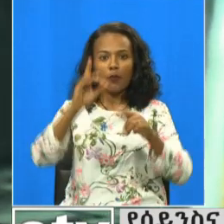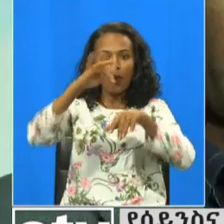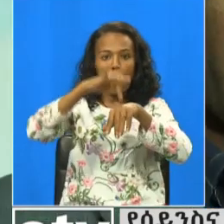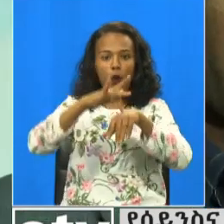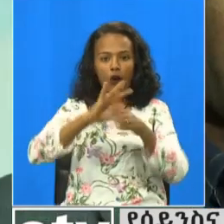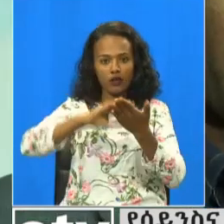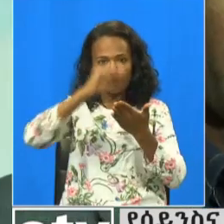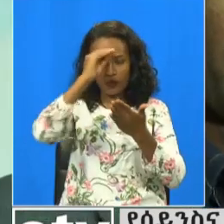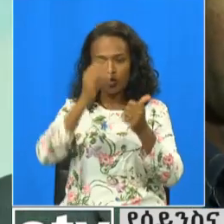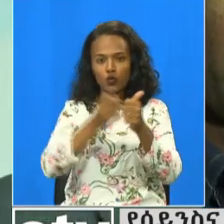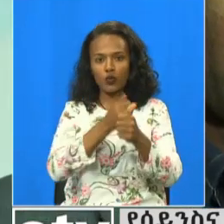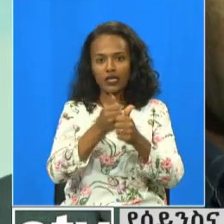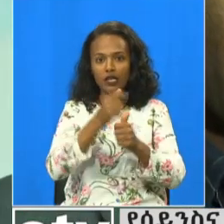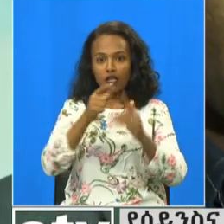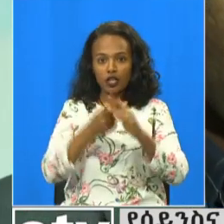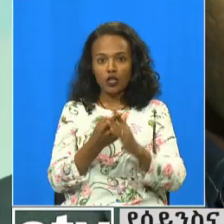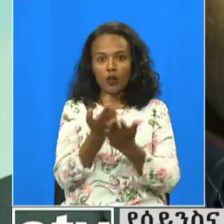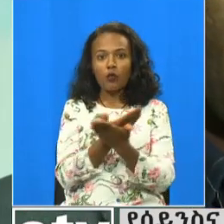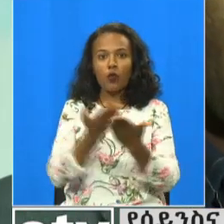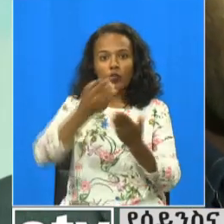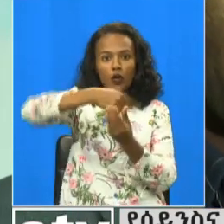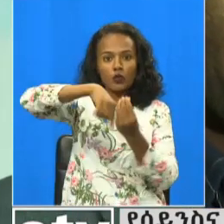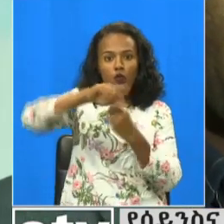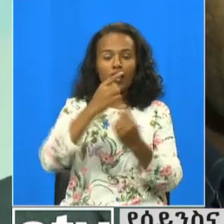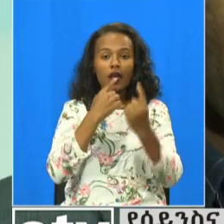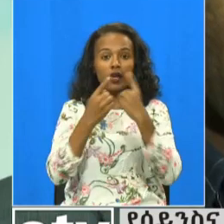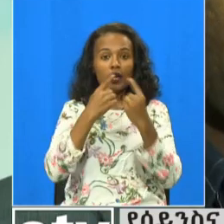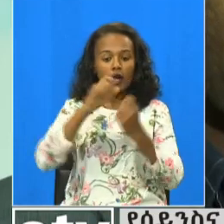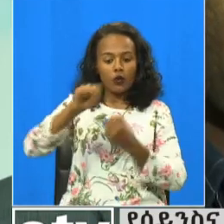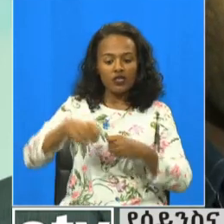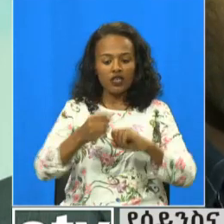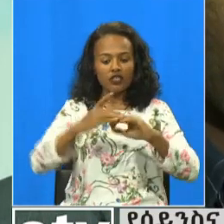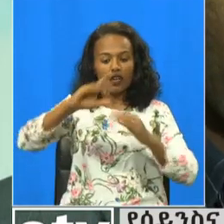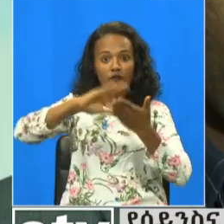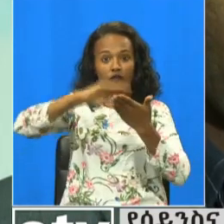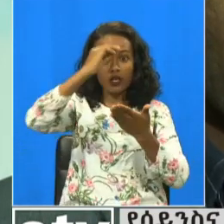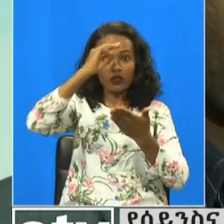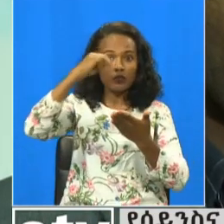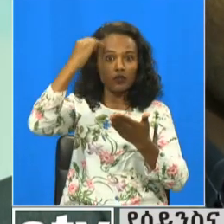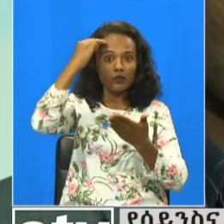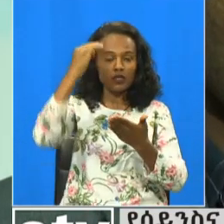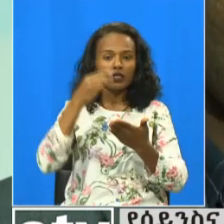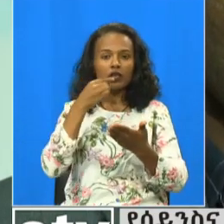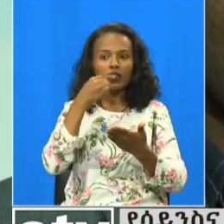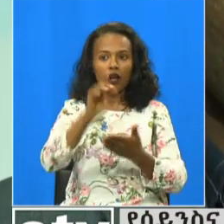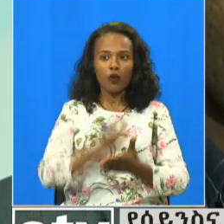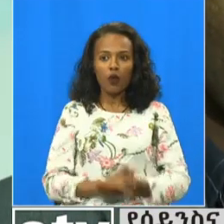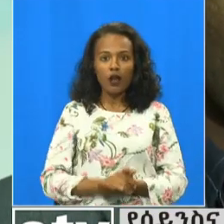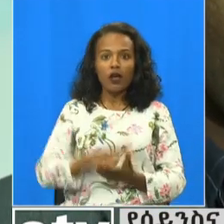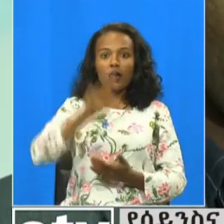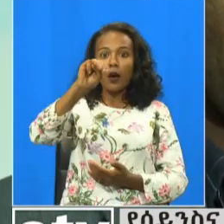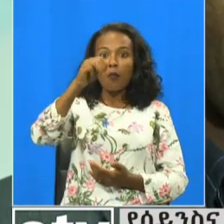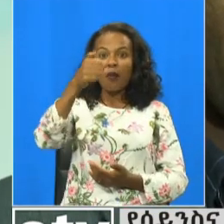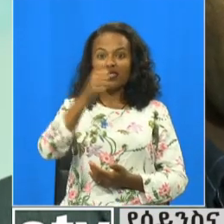ትምህርታቸውን መከታተል እንደጀመሩ በጉዳዩ ዙሪያ ያነጋገርነው የሳይንስና ከፍተኛ ትምህርት ሚኒስቴር ገልጿል ማስተርስና